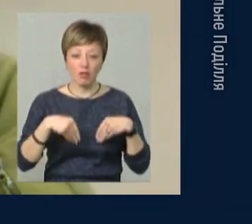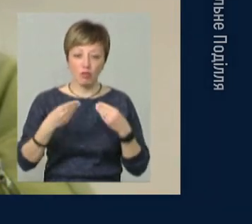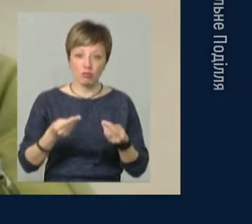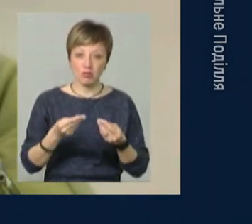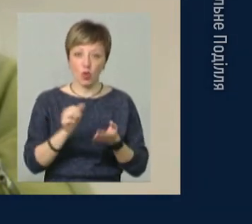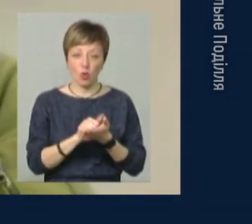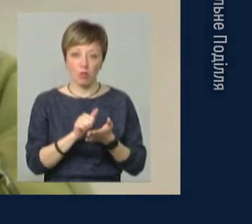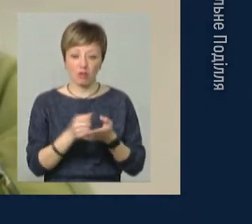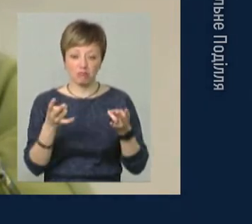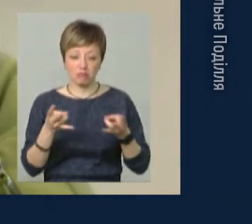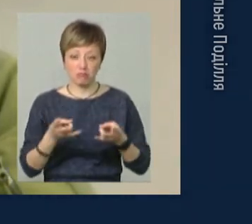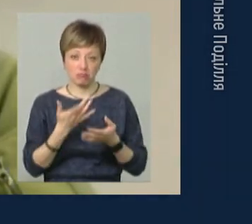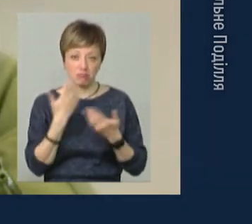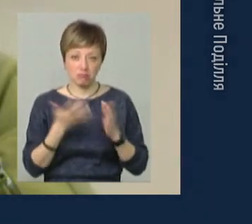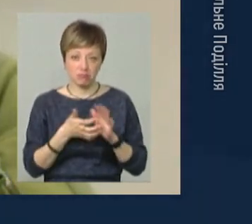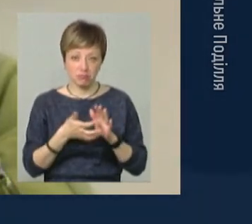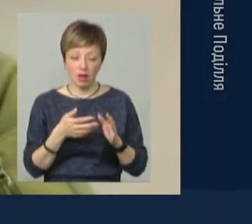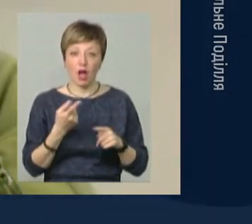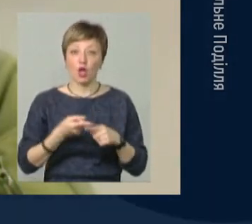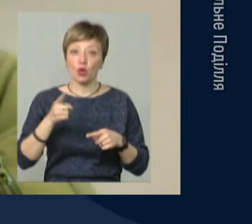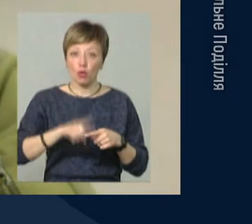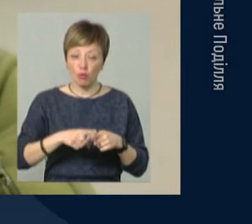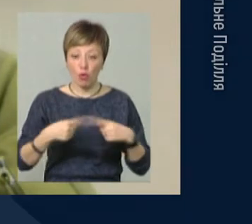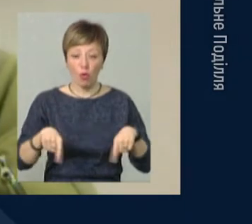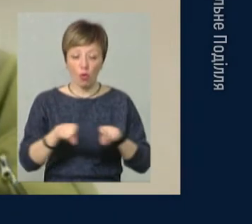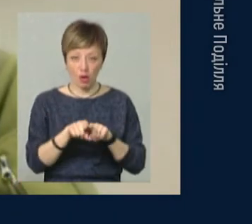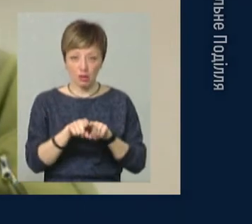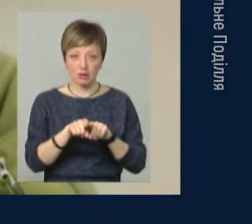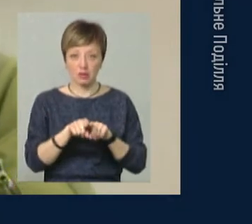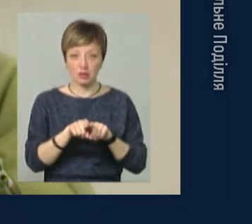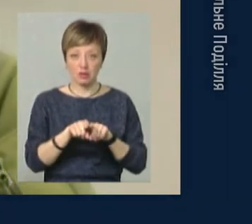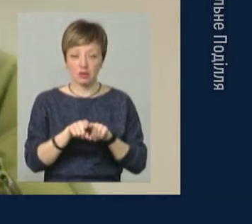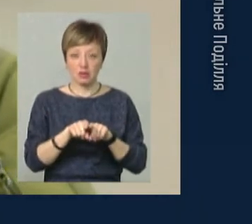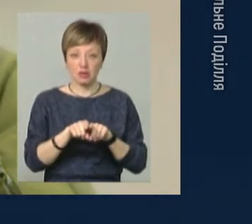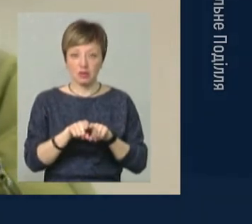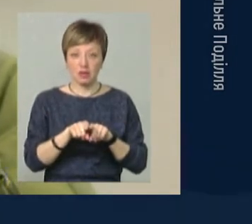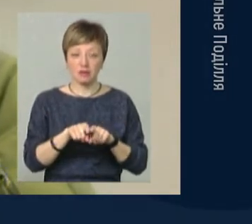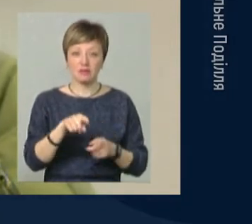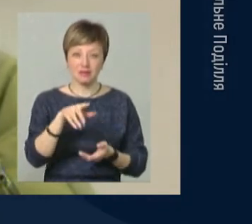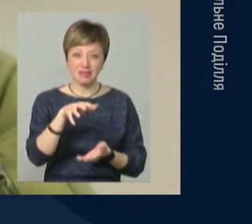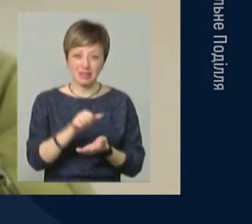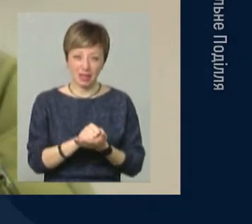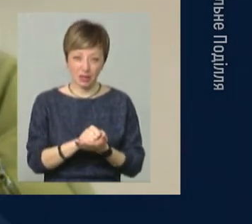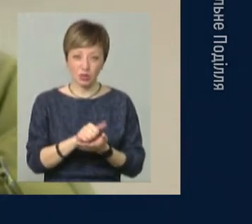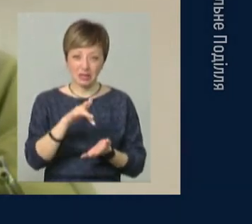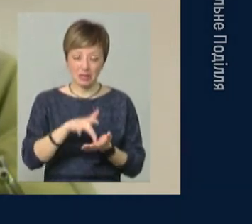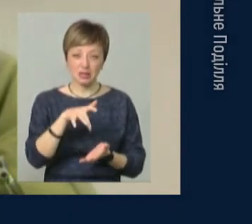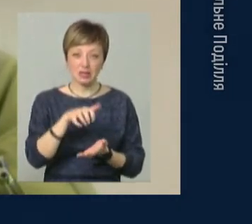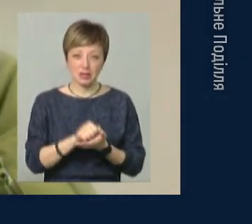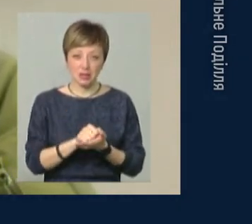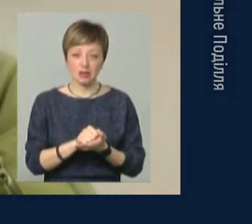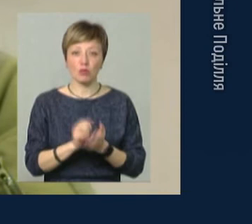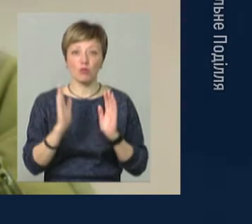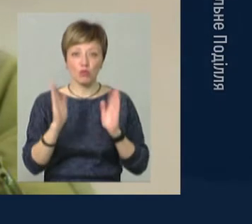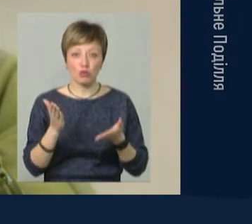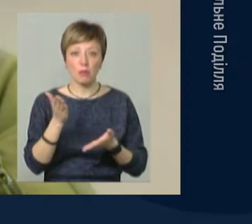необхідні документи, тому органи, які здійснюють державне управління у сфері зайнятості,